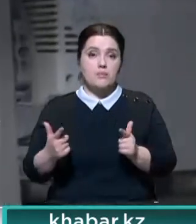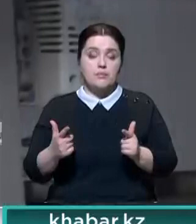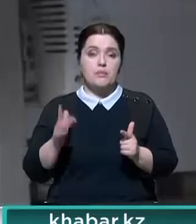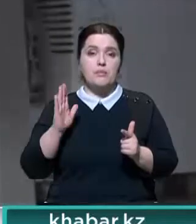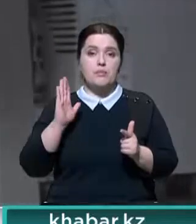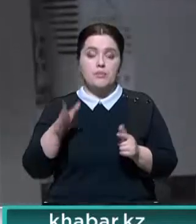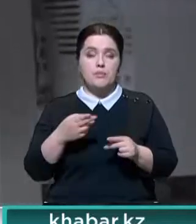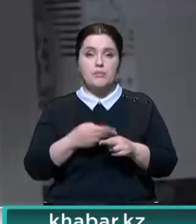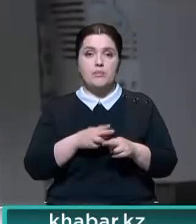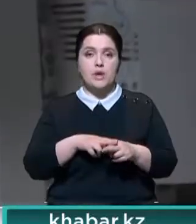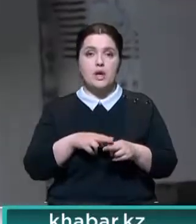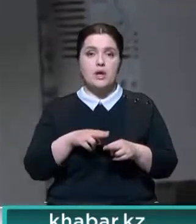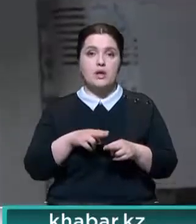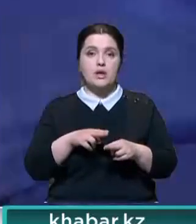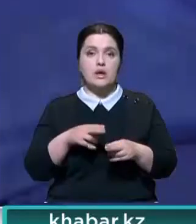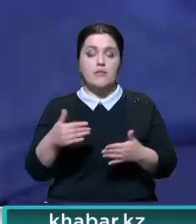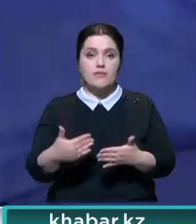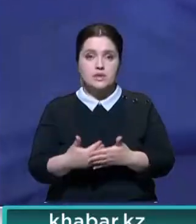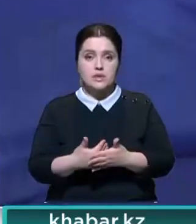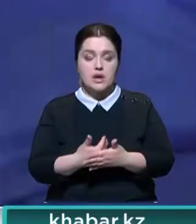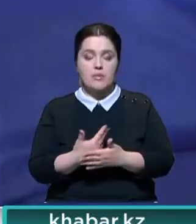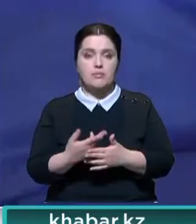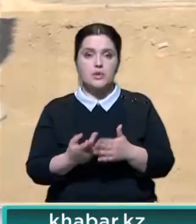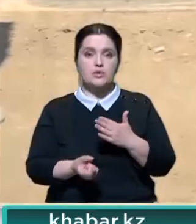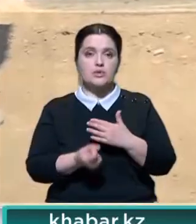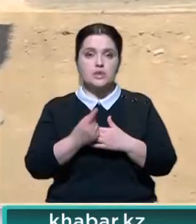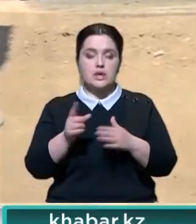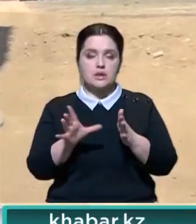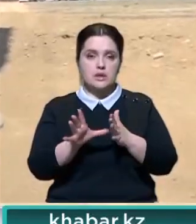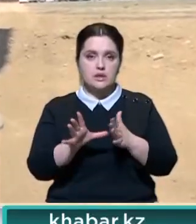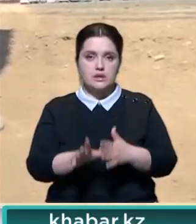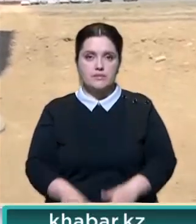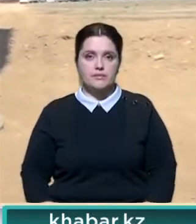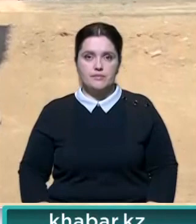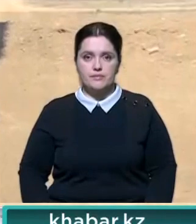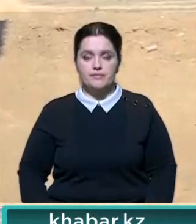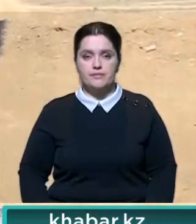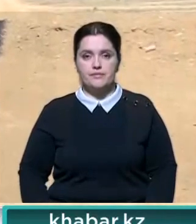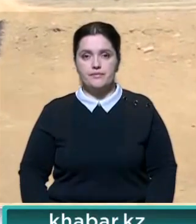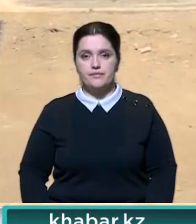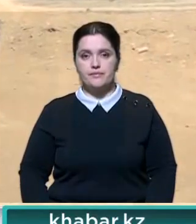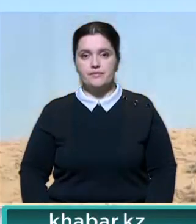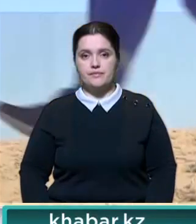специалистов в области гидрогеологии и возобновляемых источников энергии. Тамара Степанова, Саламат Бикбаев, Актау, Хабар.